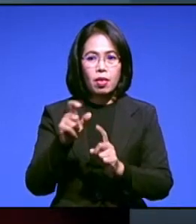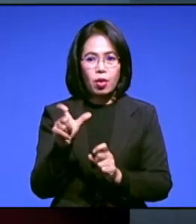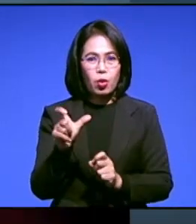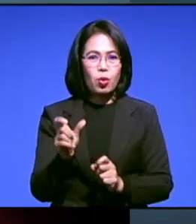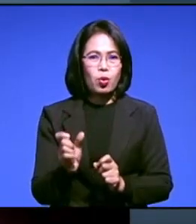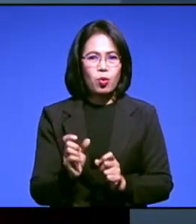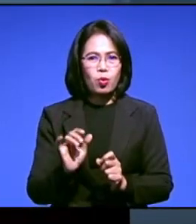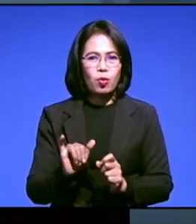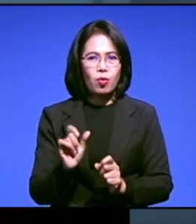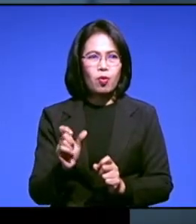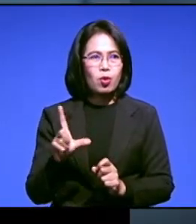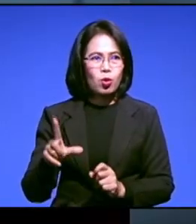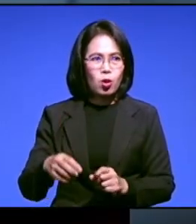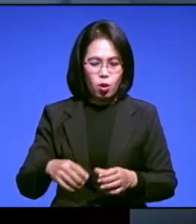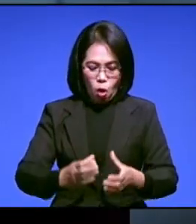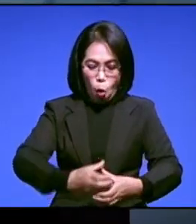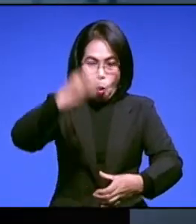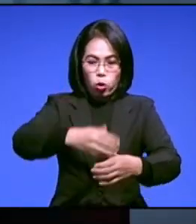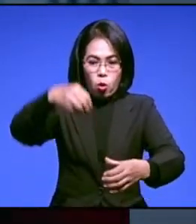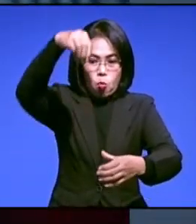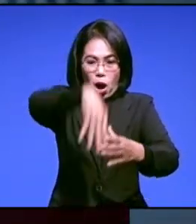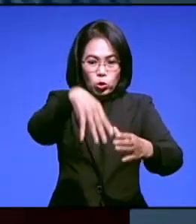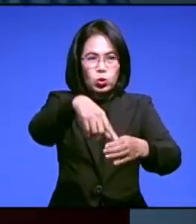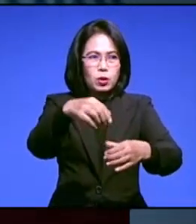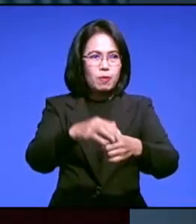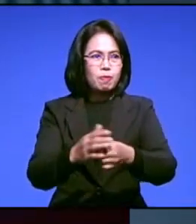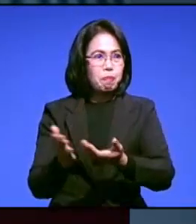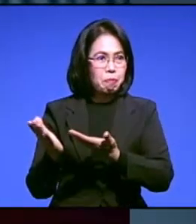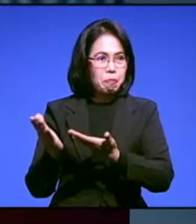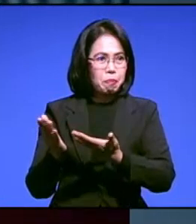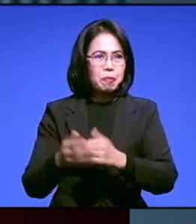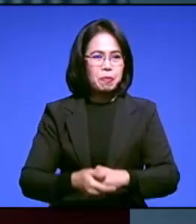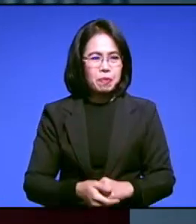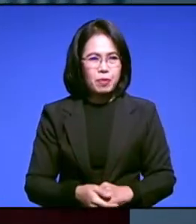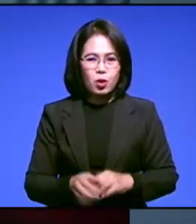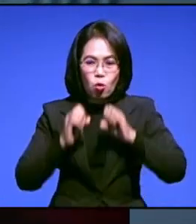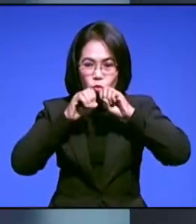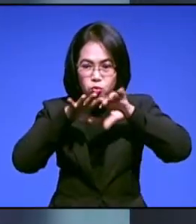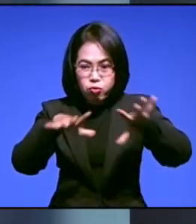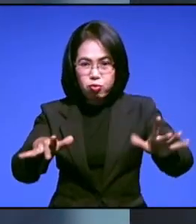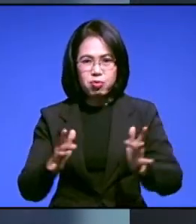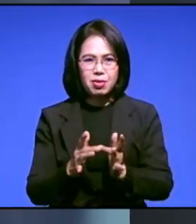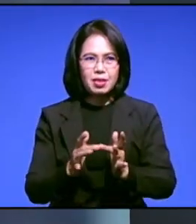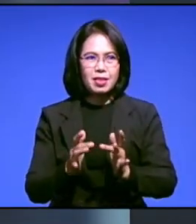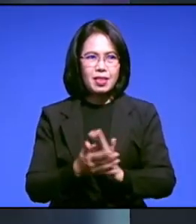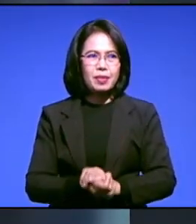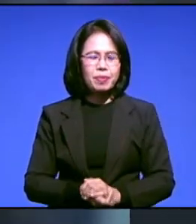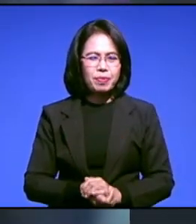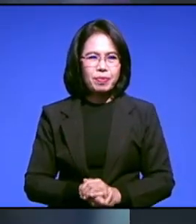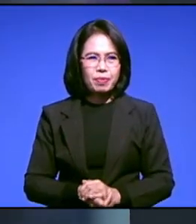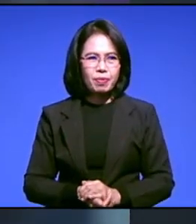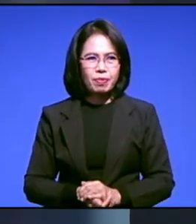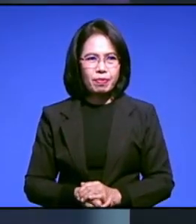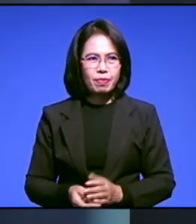dimasukkan ke dalam botol. Video berdurasi hampir 4 menit ini kemudian viral di media sosial. Benda yang diyakini